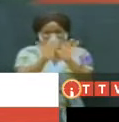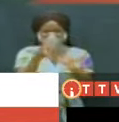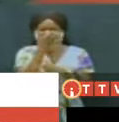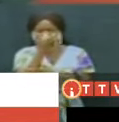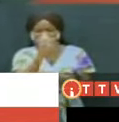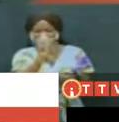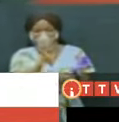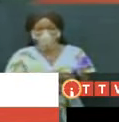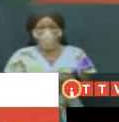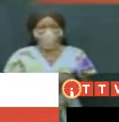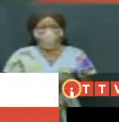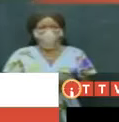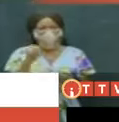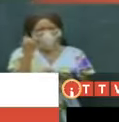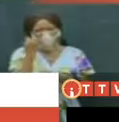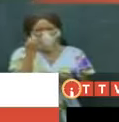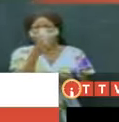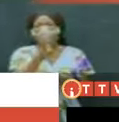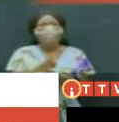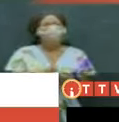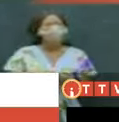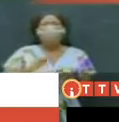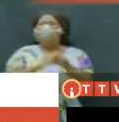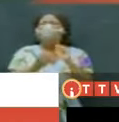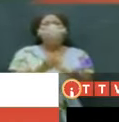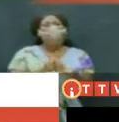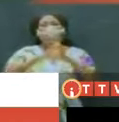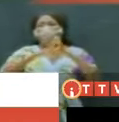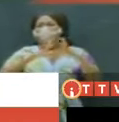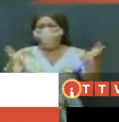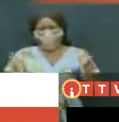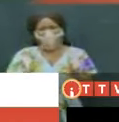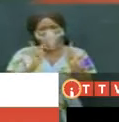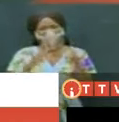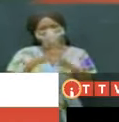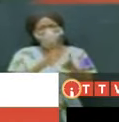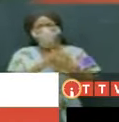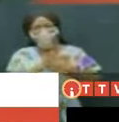COVID-19 yatizunza kwambiri, COVID-19 yatitengera abale,